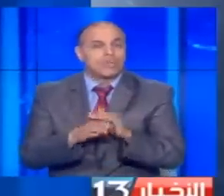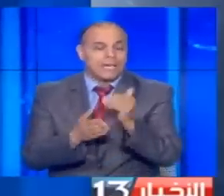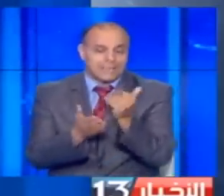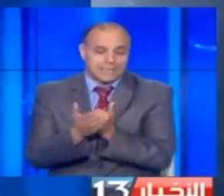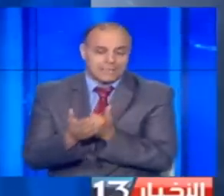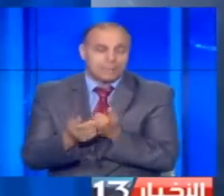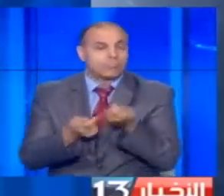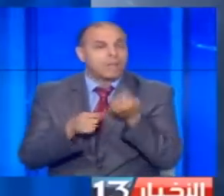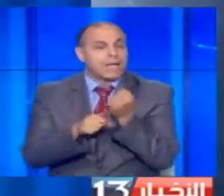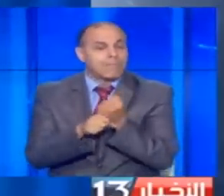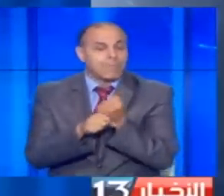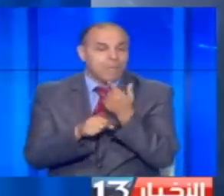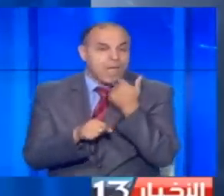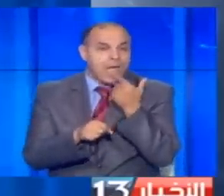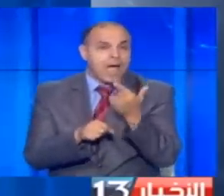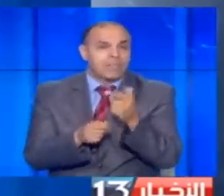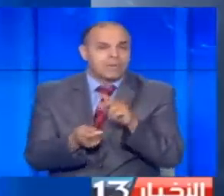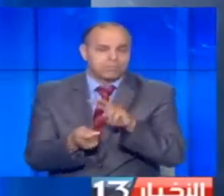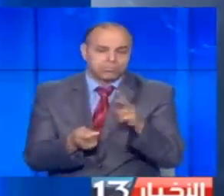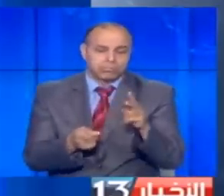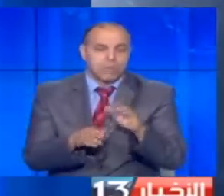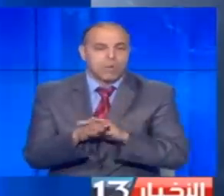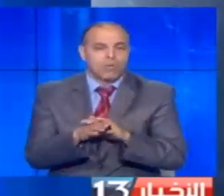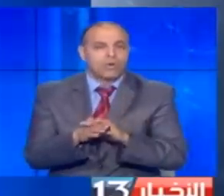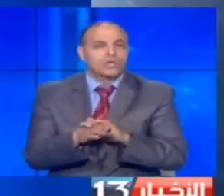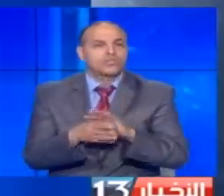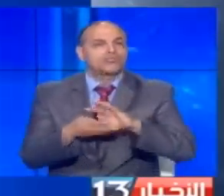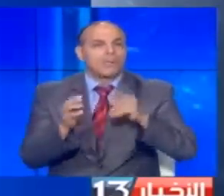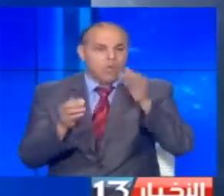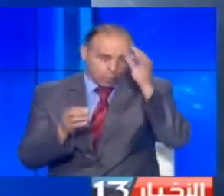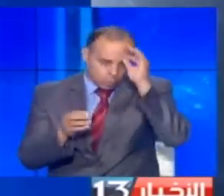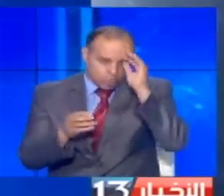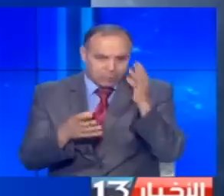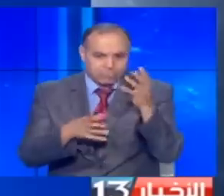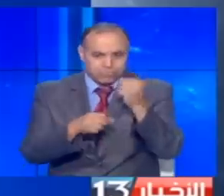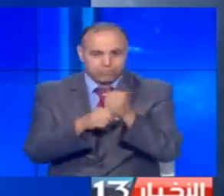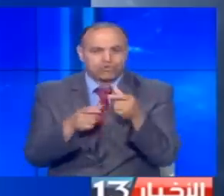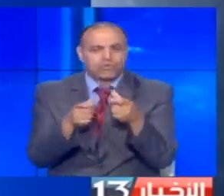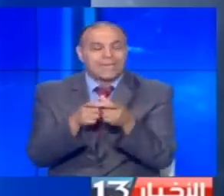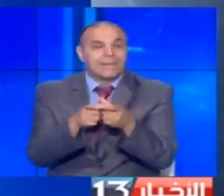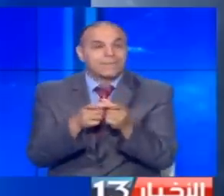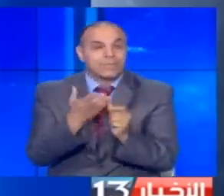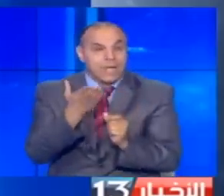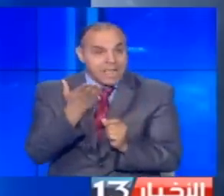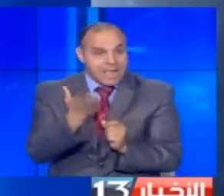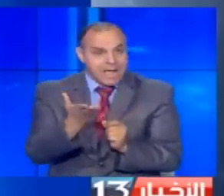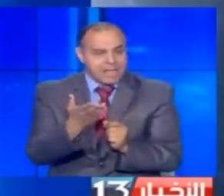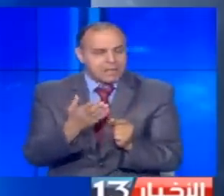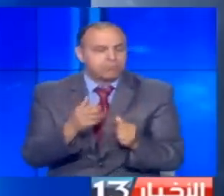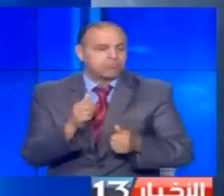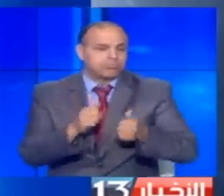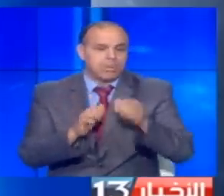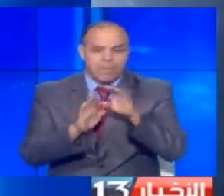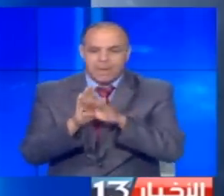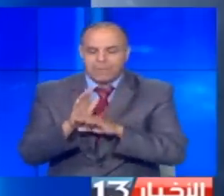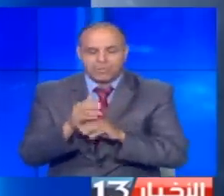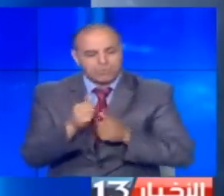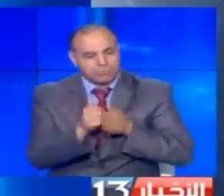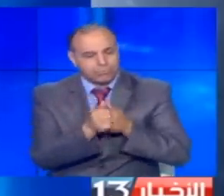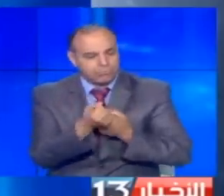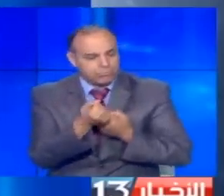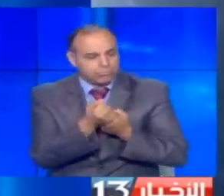والاستثمار تمت نامل مساله الشبكه الوطنيه لم حاضن المؤسسات ومدى نجاح في منظومه المرافقه